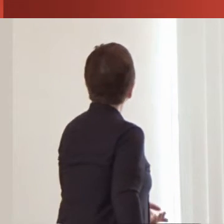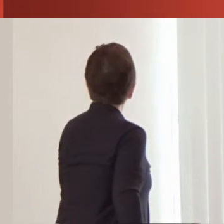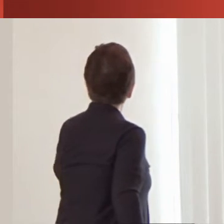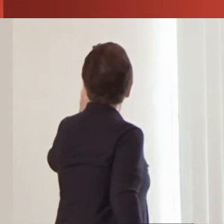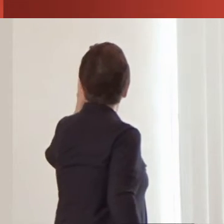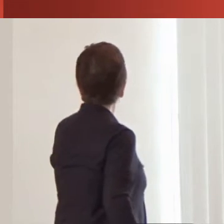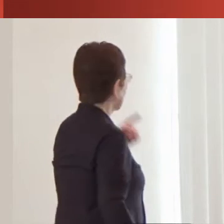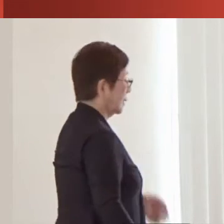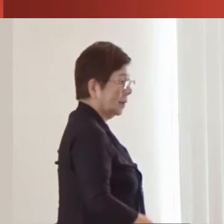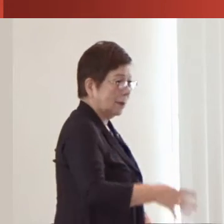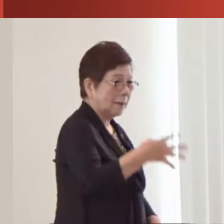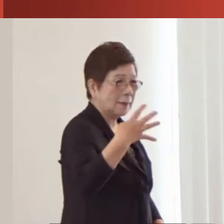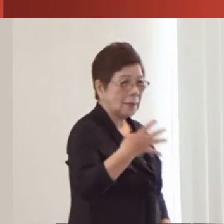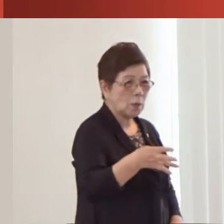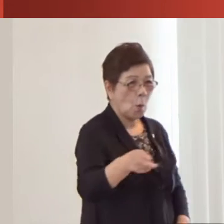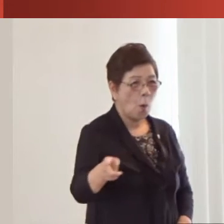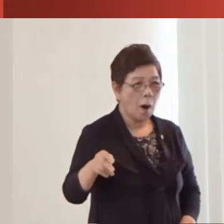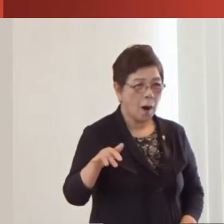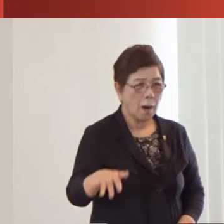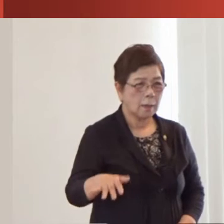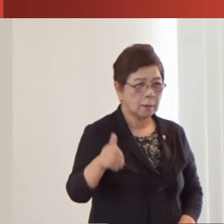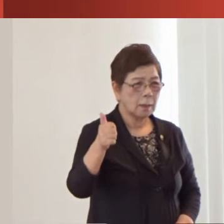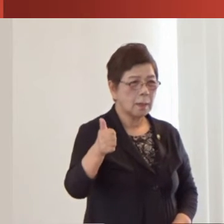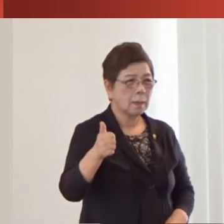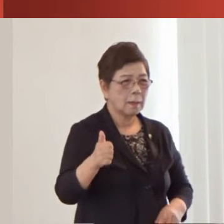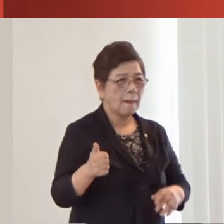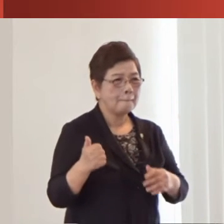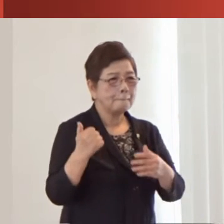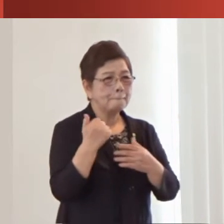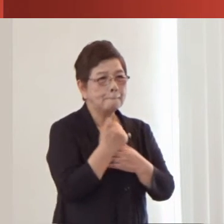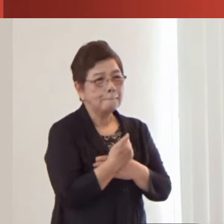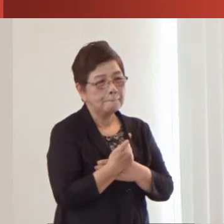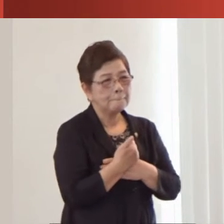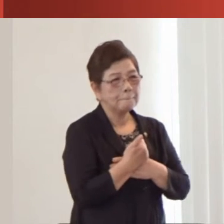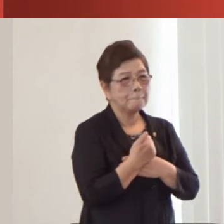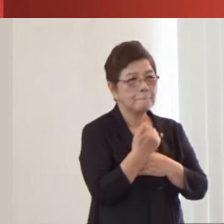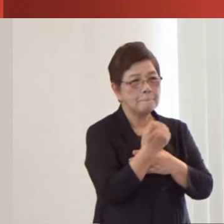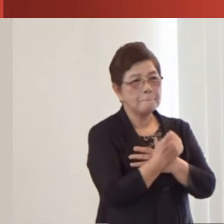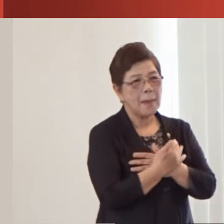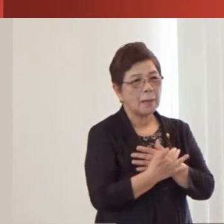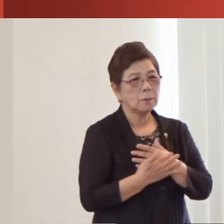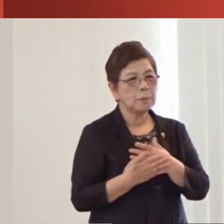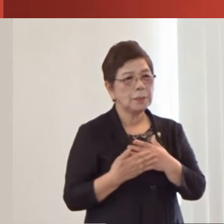はこのことを恵みの上に与えられた恵みと言いました。